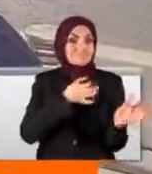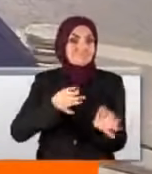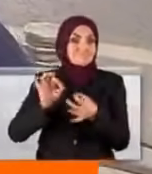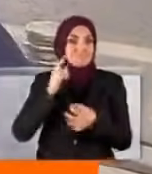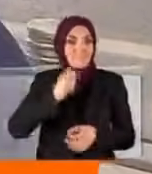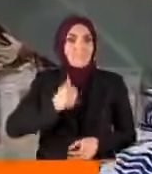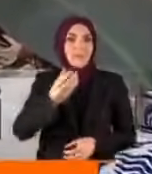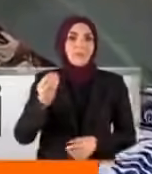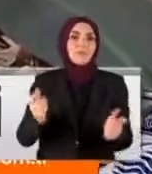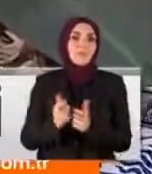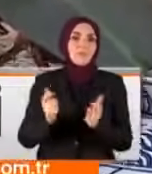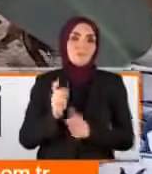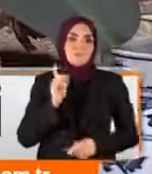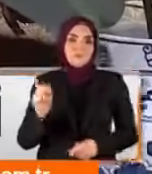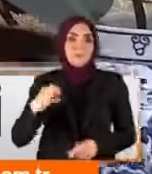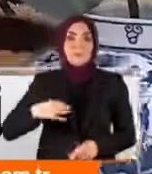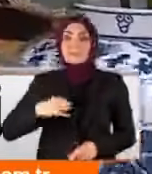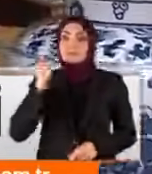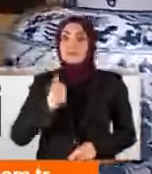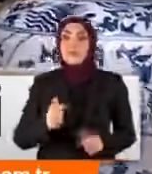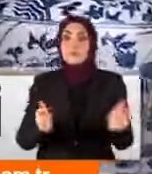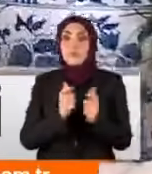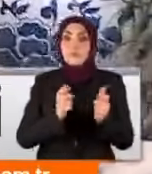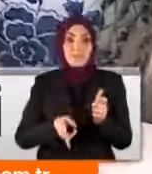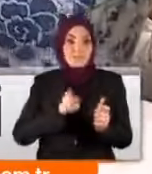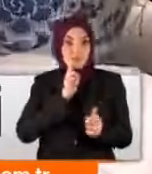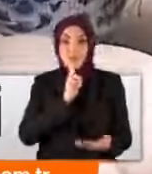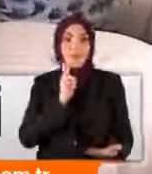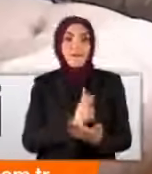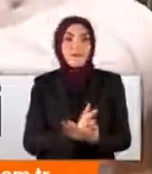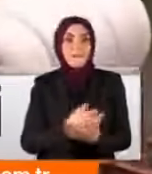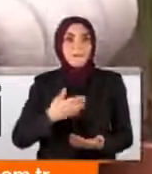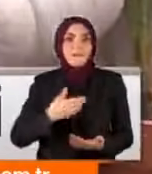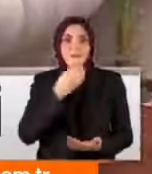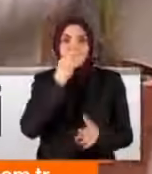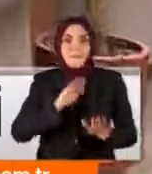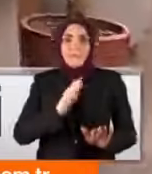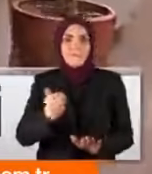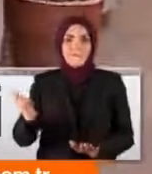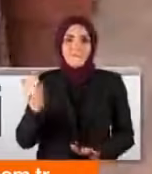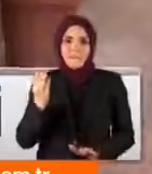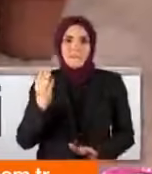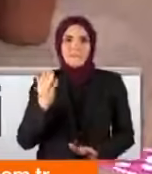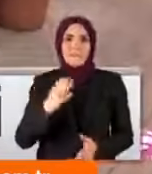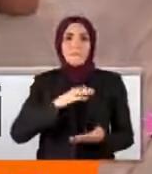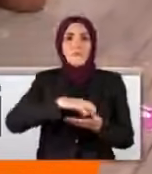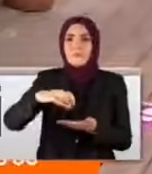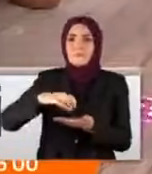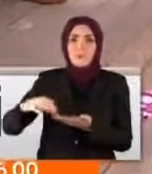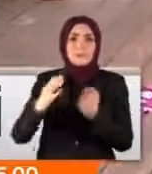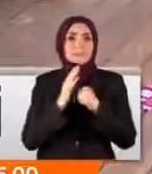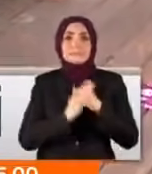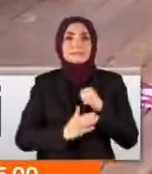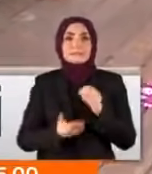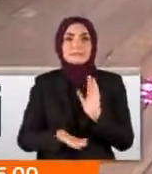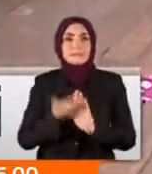ben devletimizde. Pazartesi günü toplantıdan çıkacak kararlar merakla bekleniyor. Pek çok alanda yasakların kalkacağı düşünülüyor. Aylardır kapalı